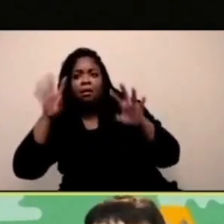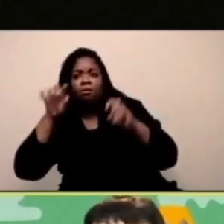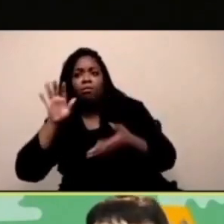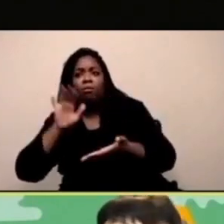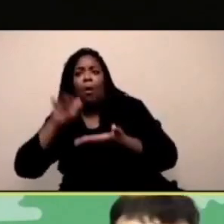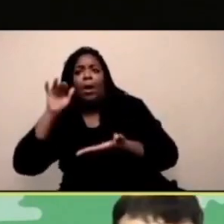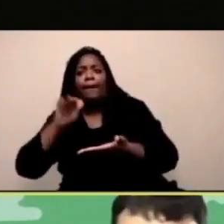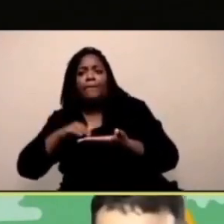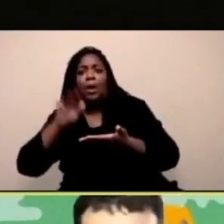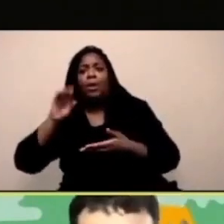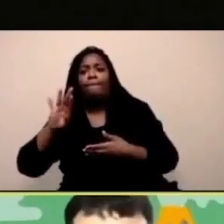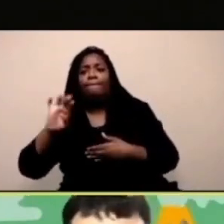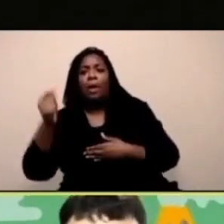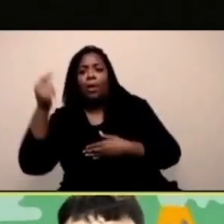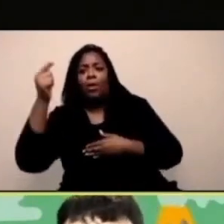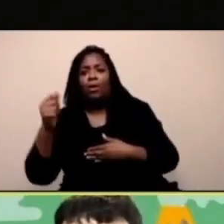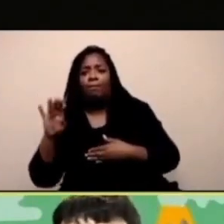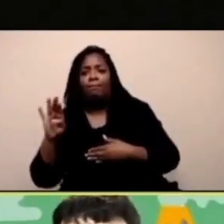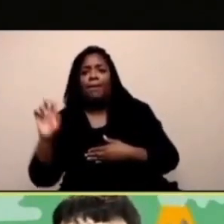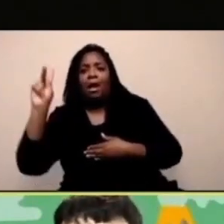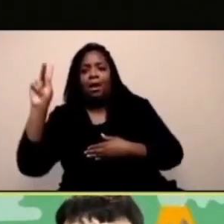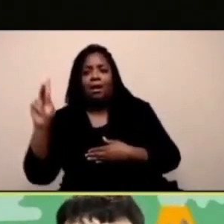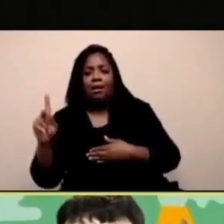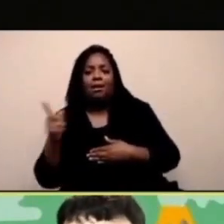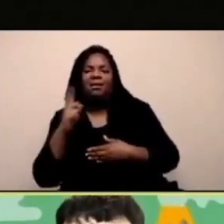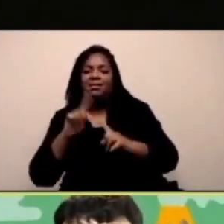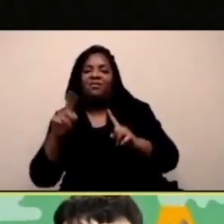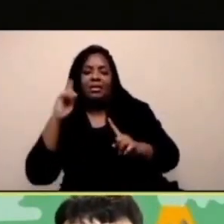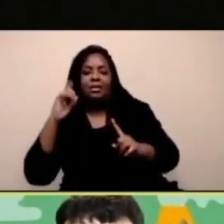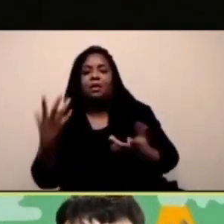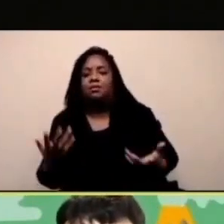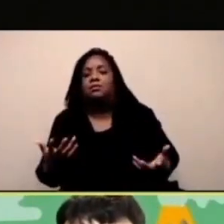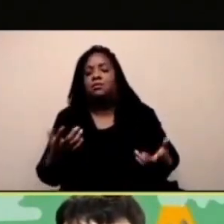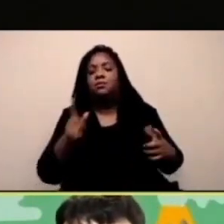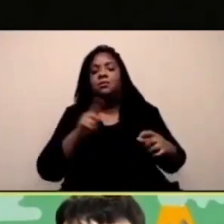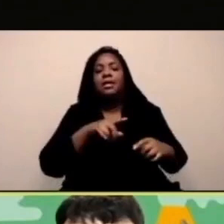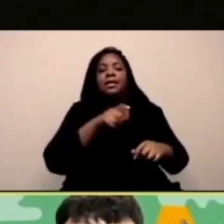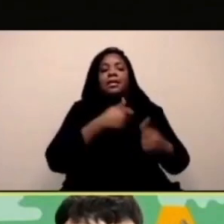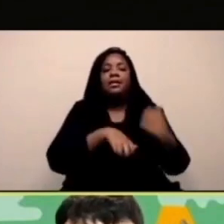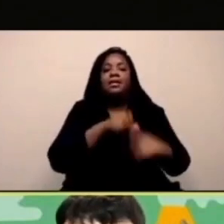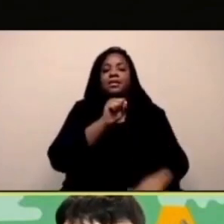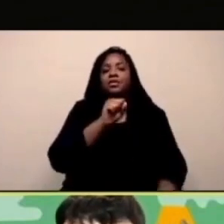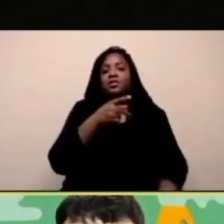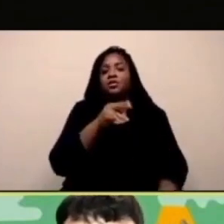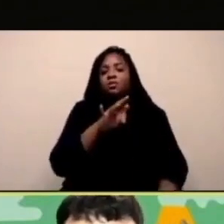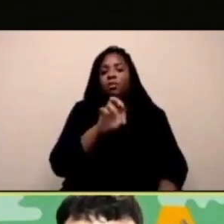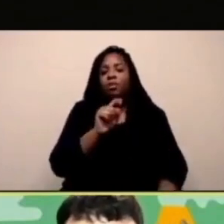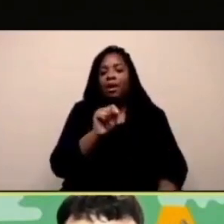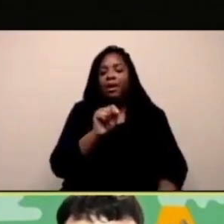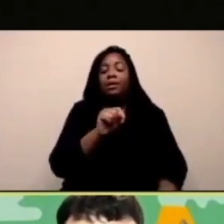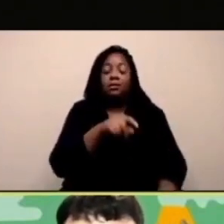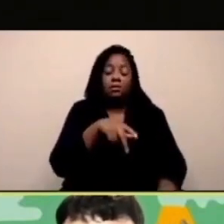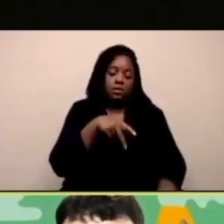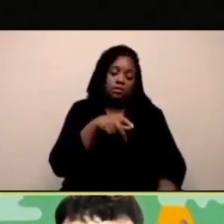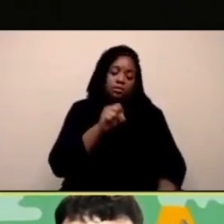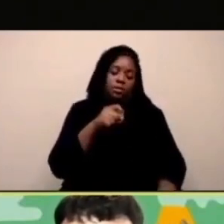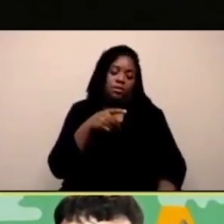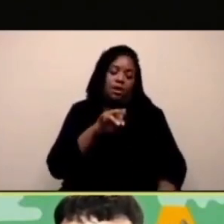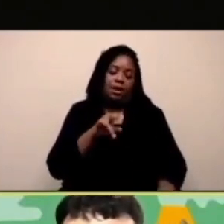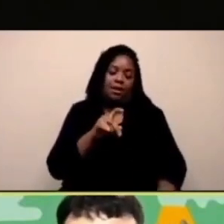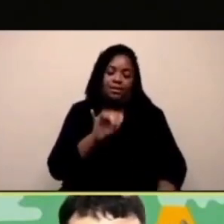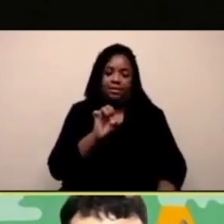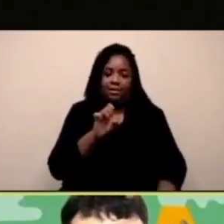自分の顔が近づければその音が鳴るとこういう風なと楽器に顔をつければ届けるこのような